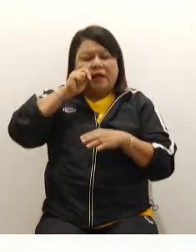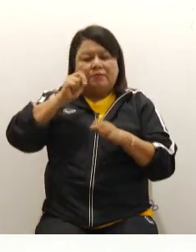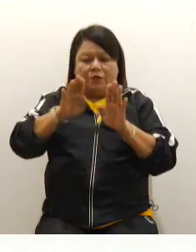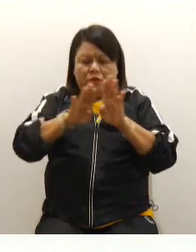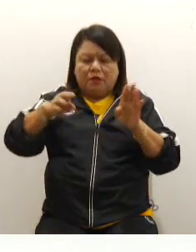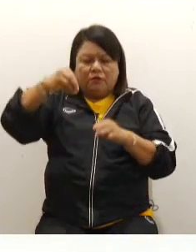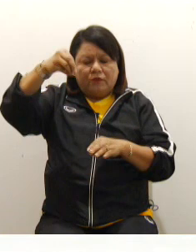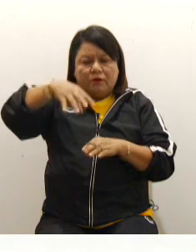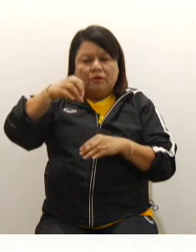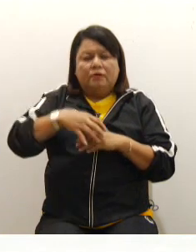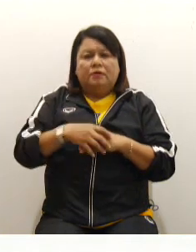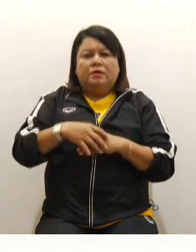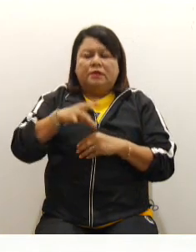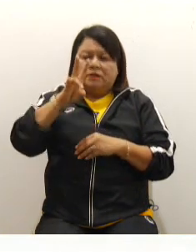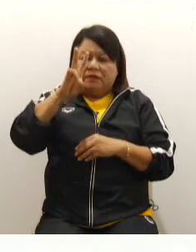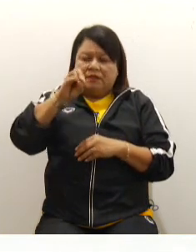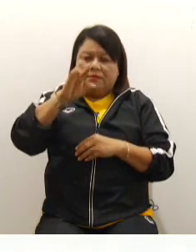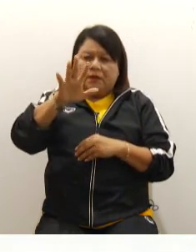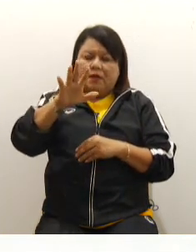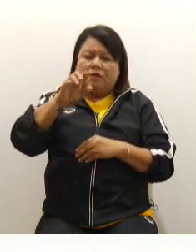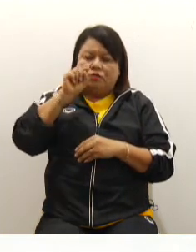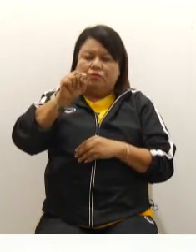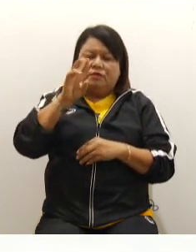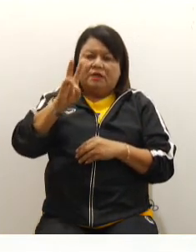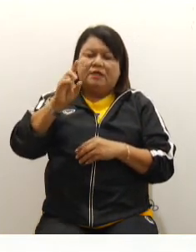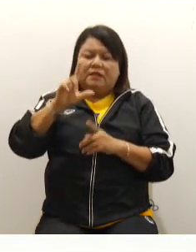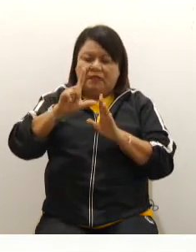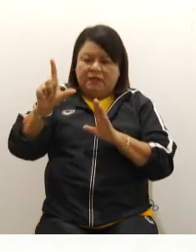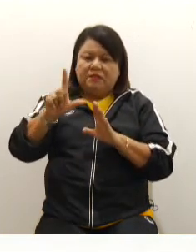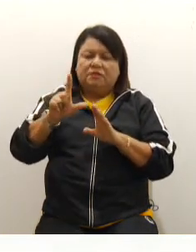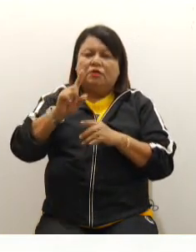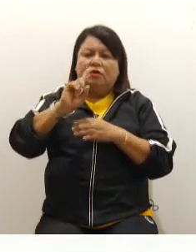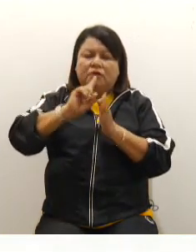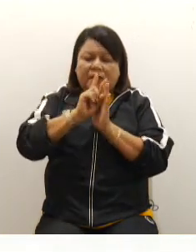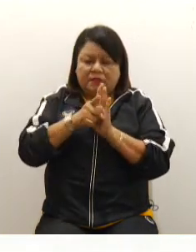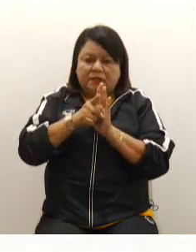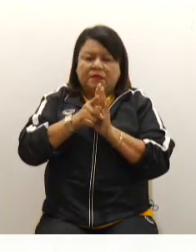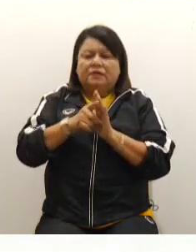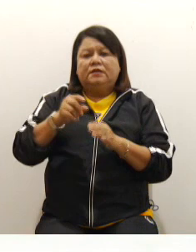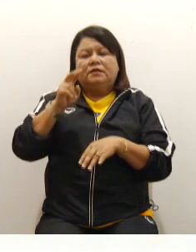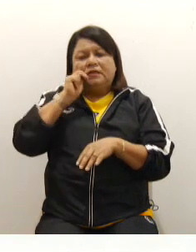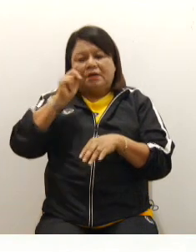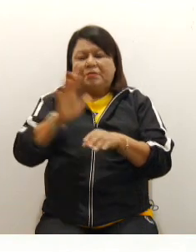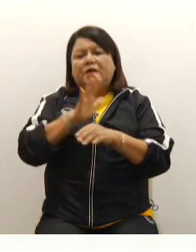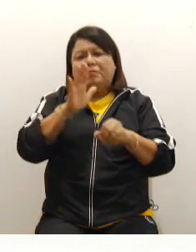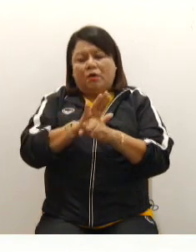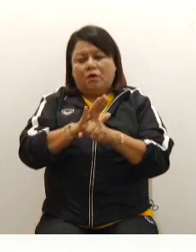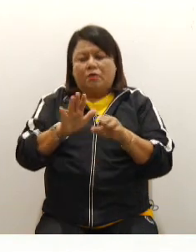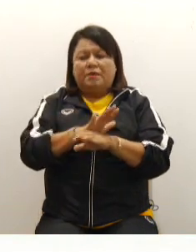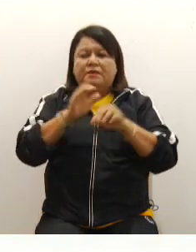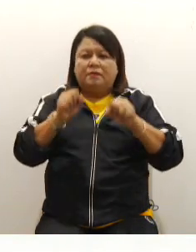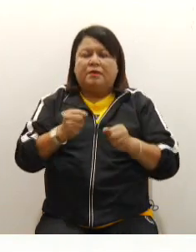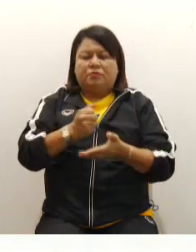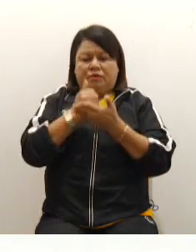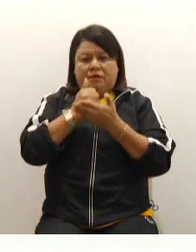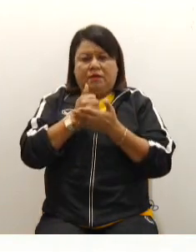วเนี่ยก็ 75.7 ลิตรต่อนาทีเราเคยเช็คบ้างไหมเพราะถ้ามันน้ำมันออกมาไม่เพียงพอมันก็ไม่สามารถช่วยเราได้ในก